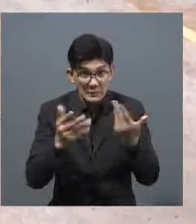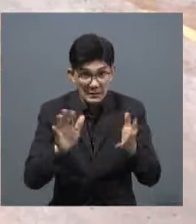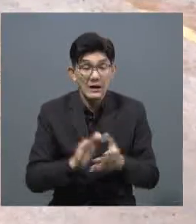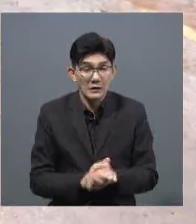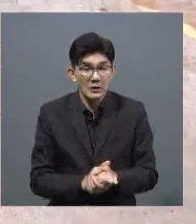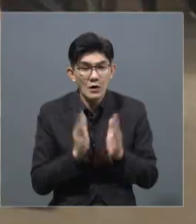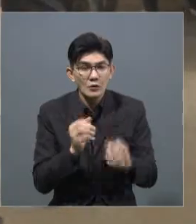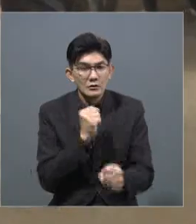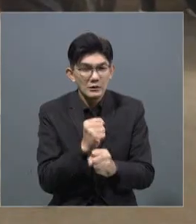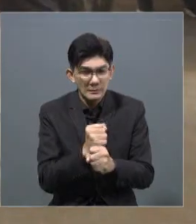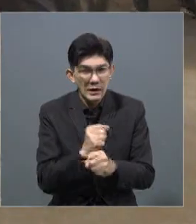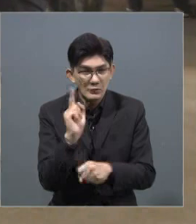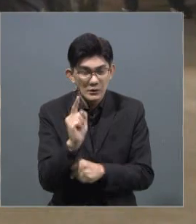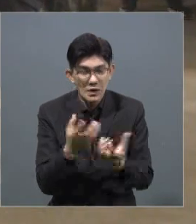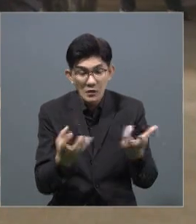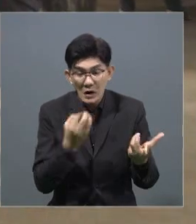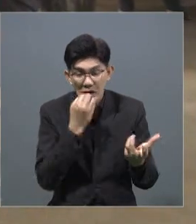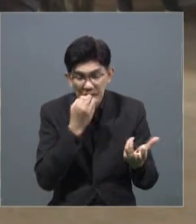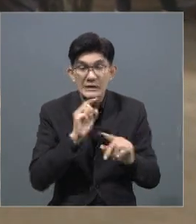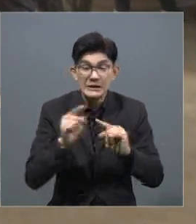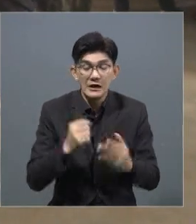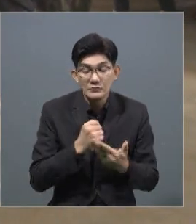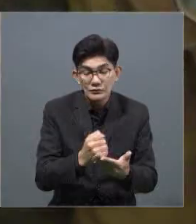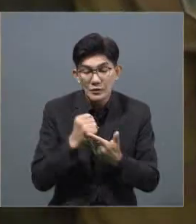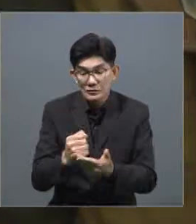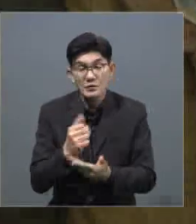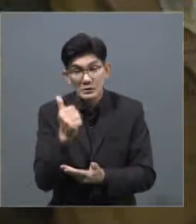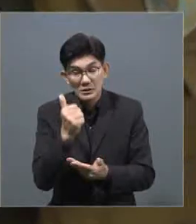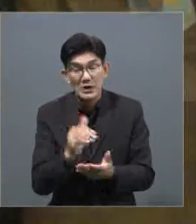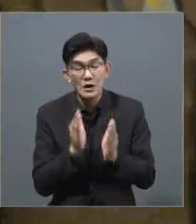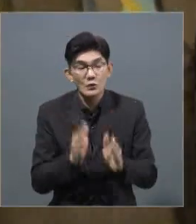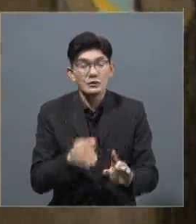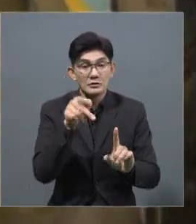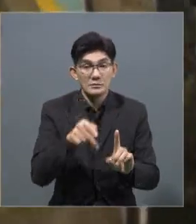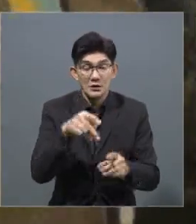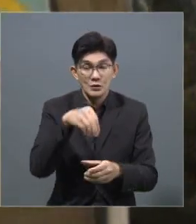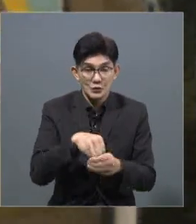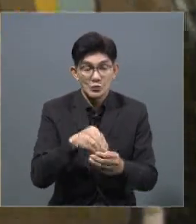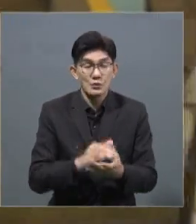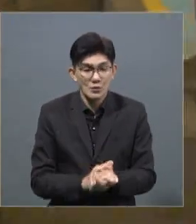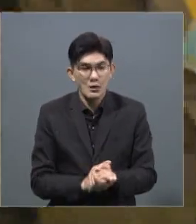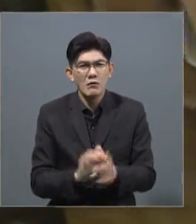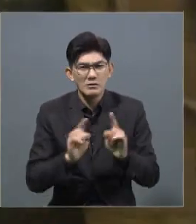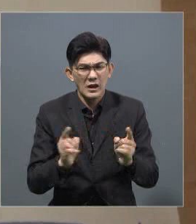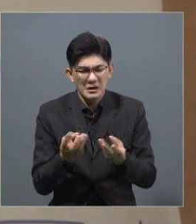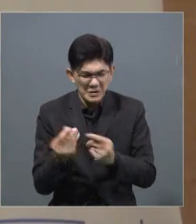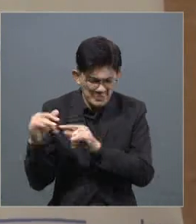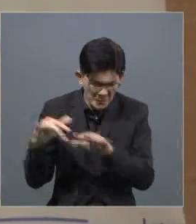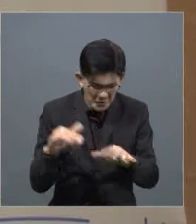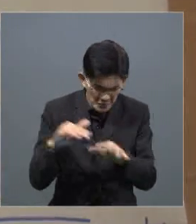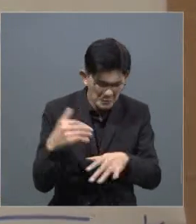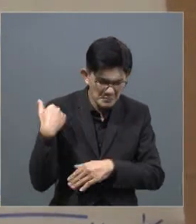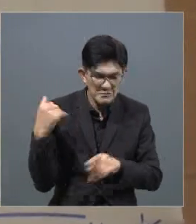เลยทำให้เจ้าหน้าที่สามารถที่จะนำอาหารน้ำดื่มเข้าไปช่วยชาวบ้านประมาณ 1,000 คนได้แต่ว่ามันก็ยังมีโคลนถล่มอยู่ในจุด